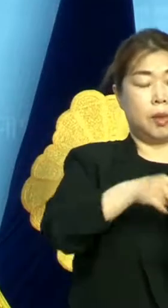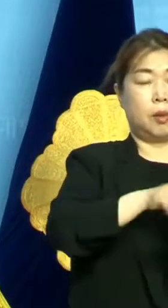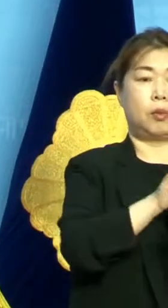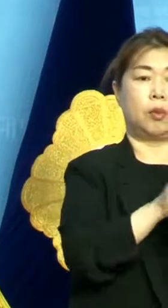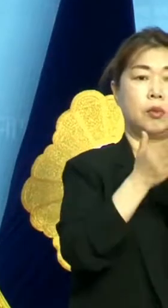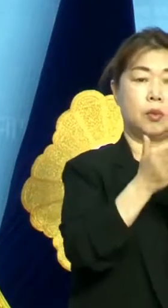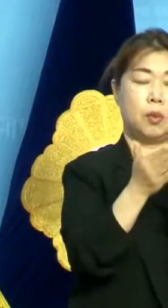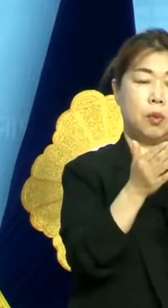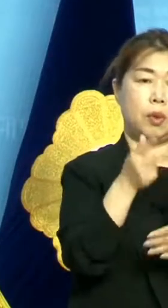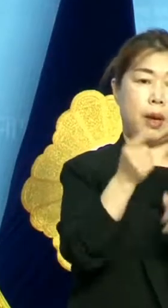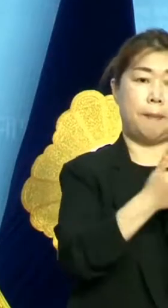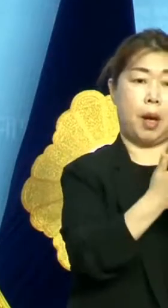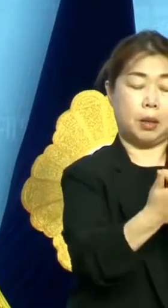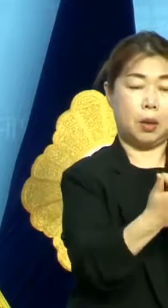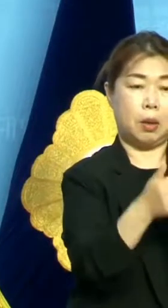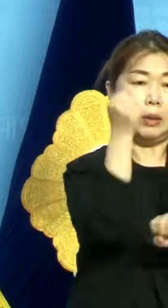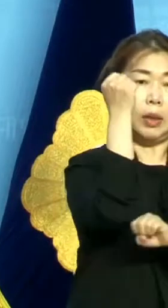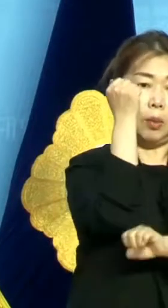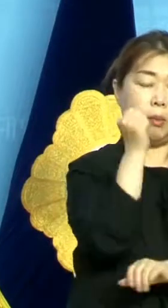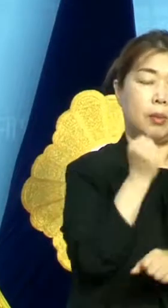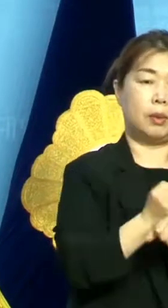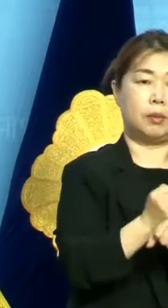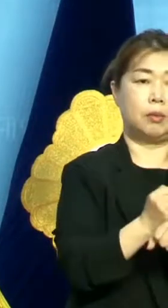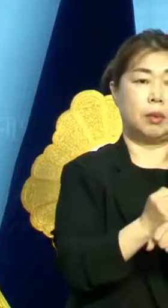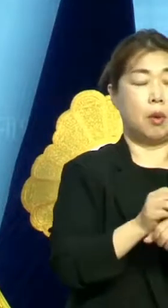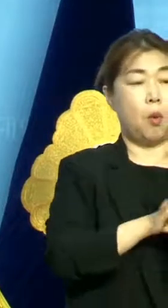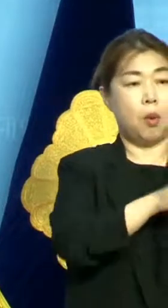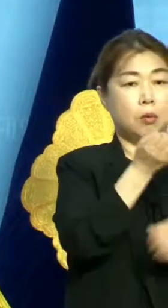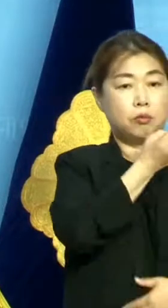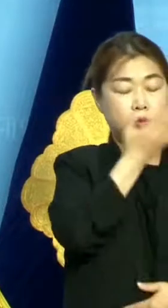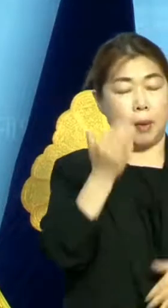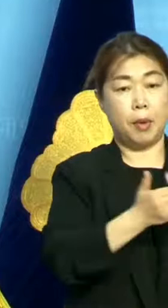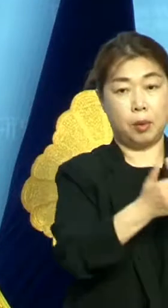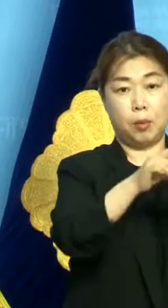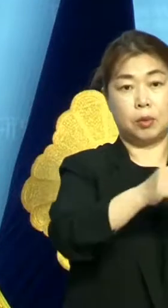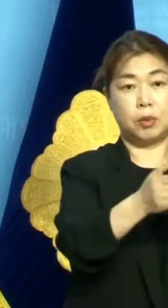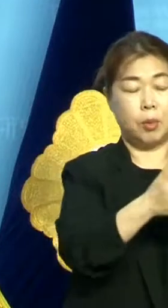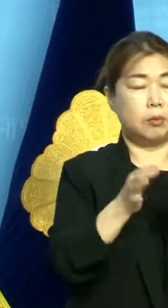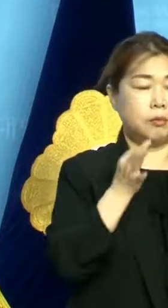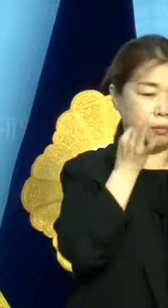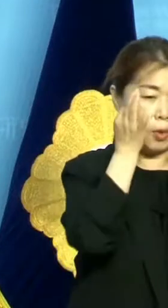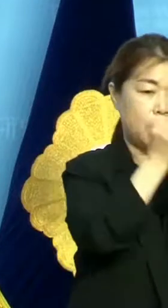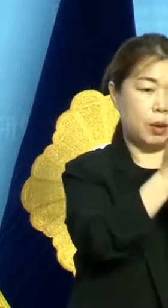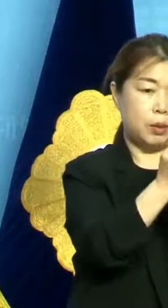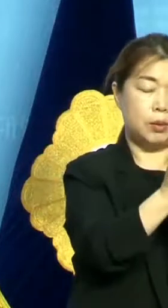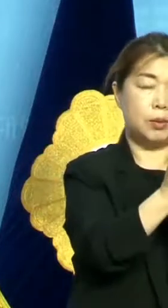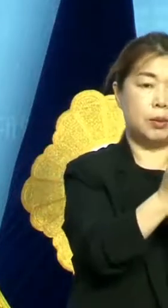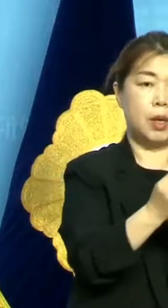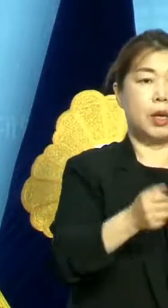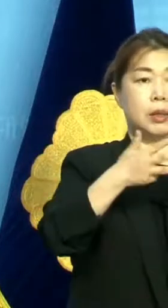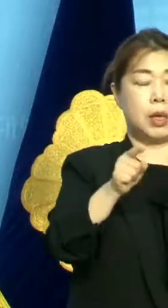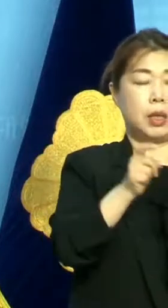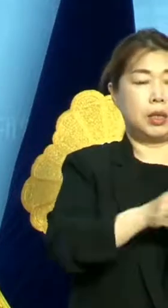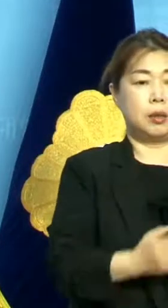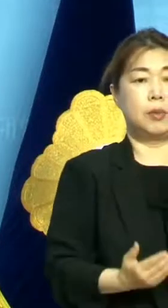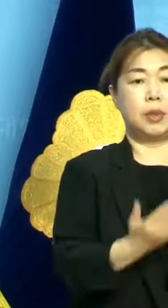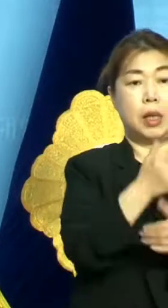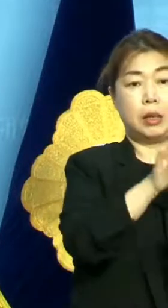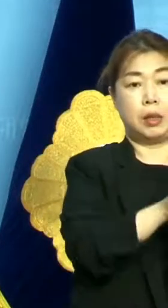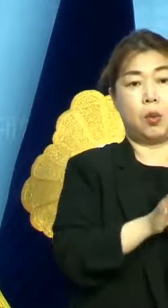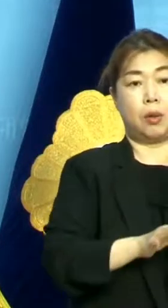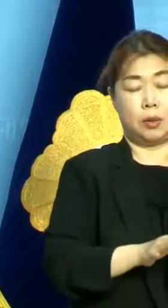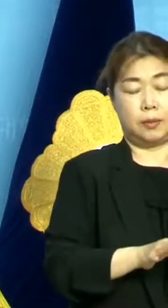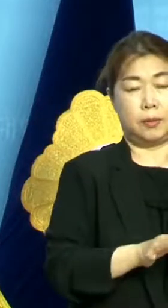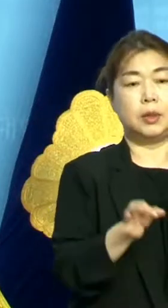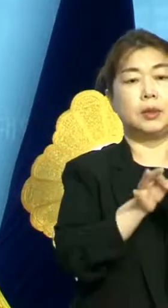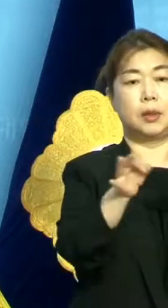시금석이 얻습니다 코로나 1구 대규모 유행 을 막기 위한 최선의 방역 은 2차 긴급 짠한 지원금의 지급